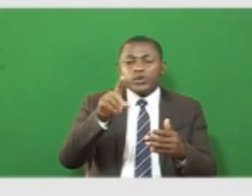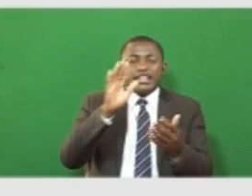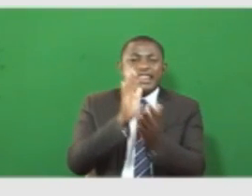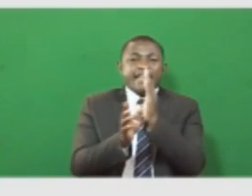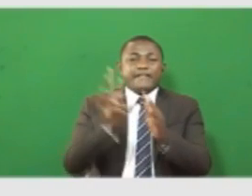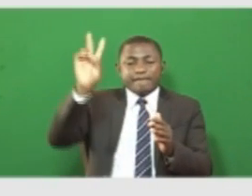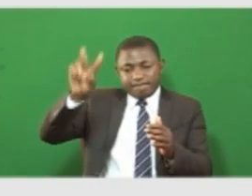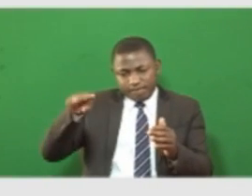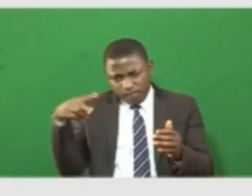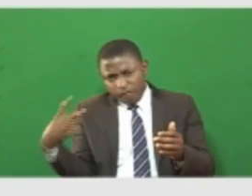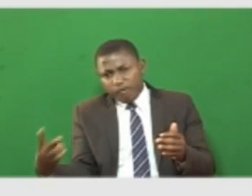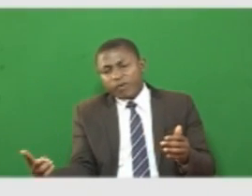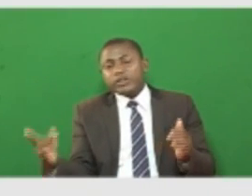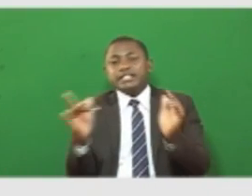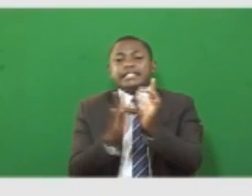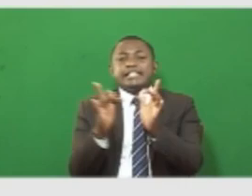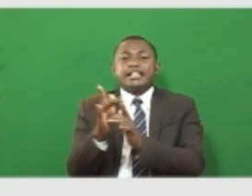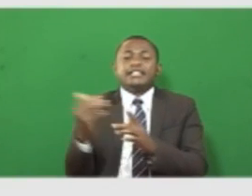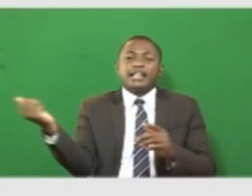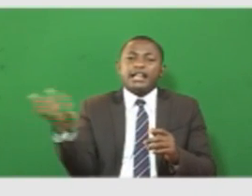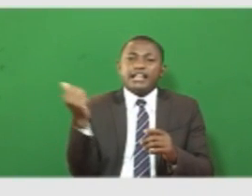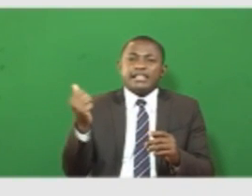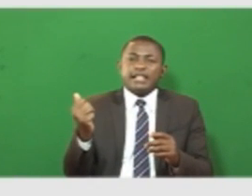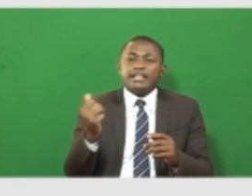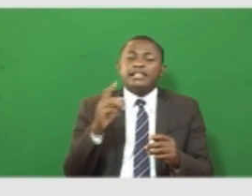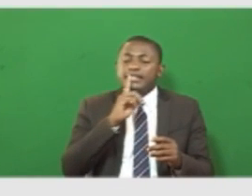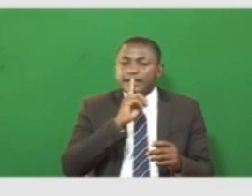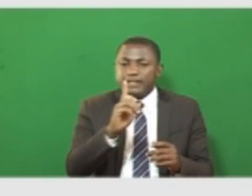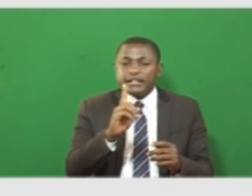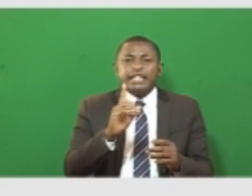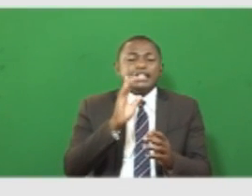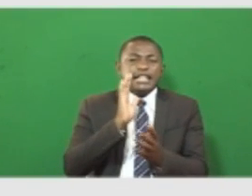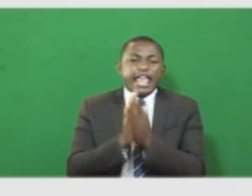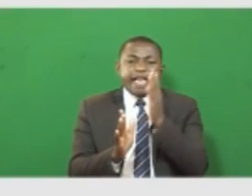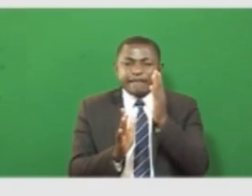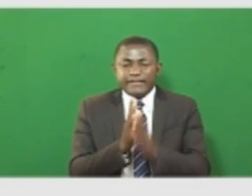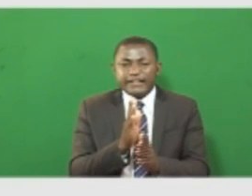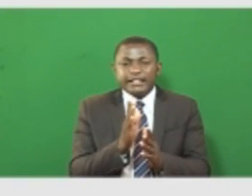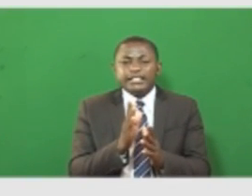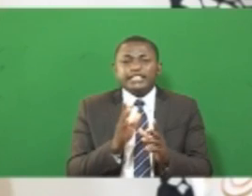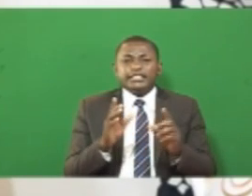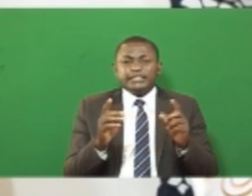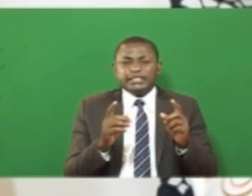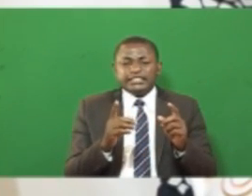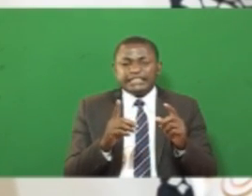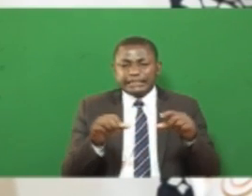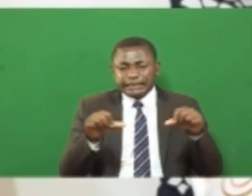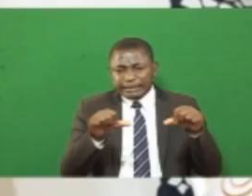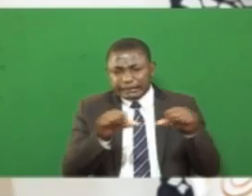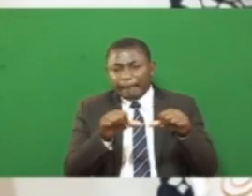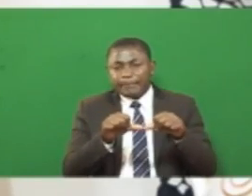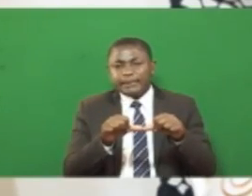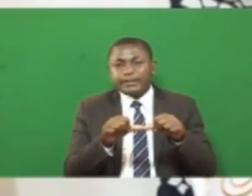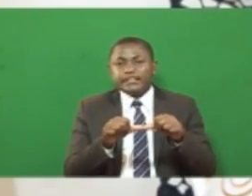pabwe. Jesu akapindura akati kwaari, kwakanzi usaidze Ishe Mwari wako. Right. Panapa